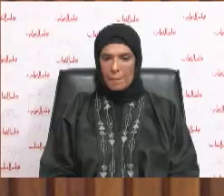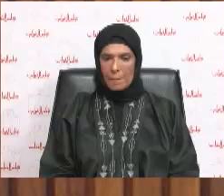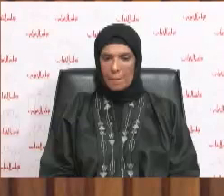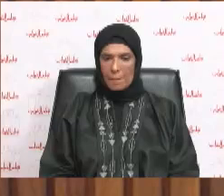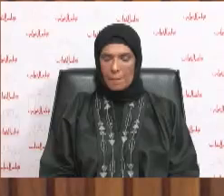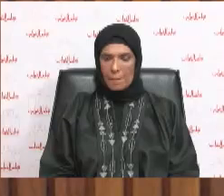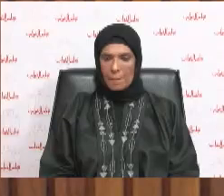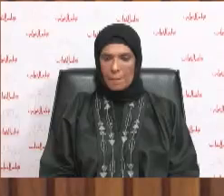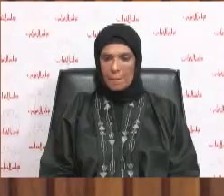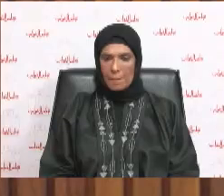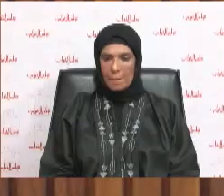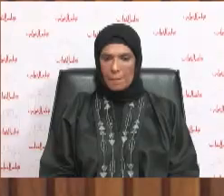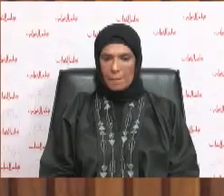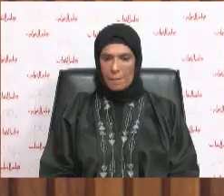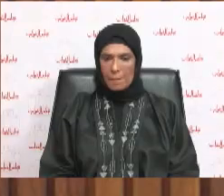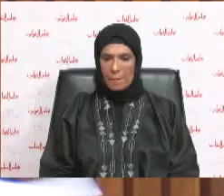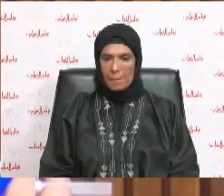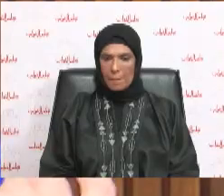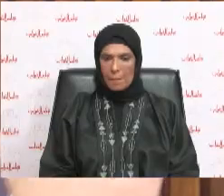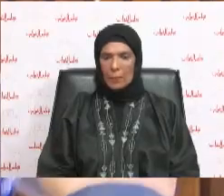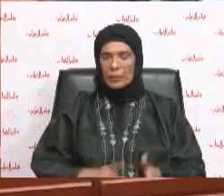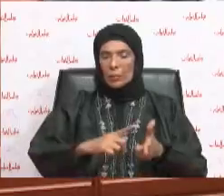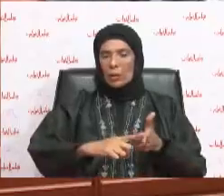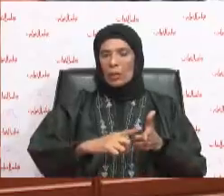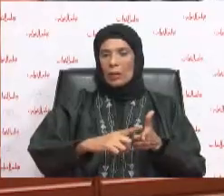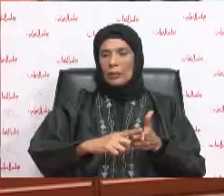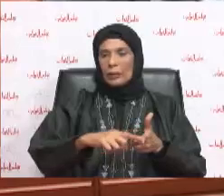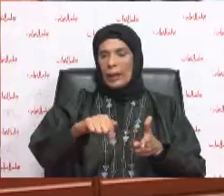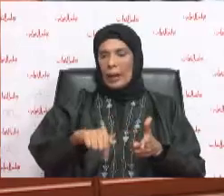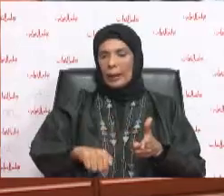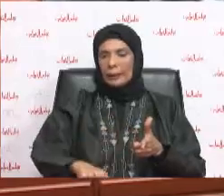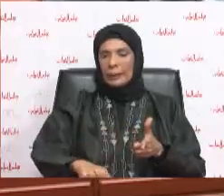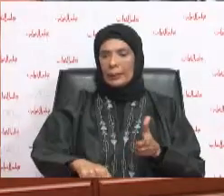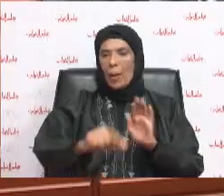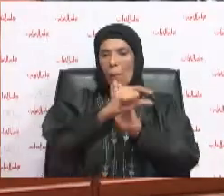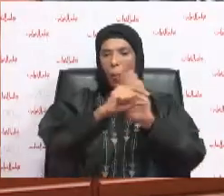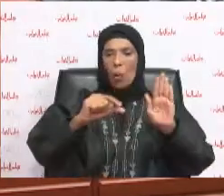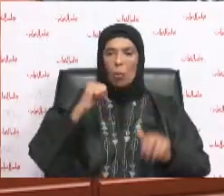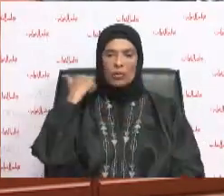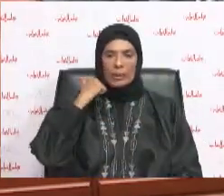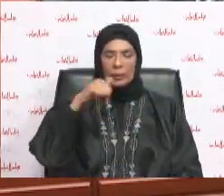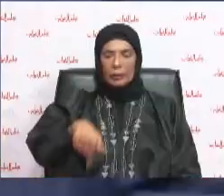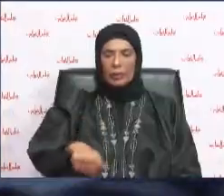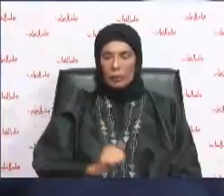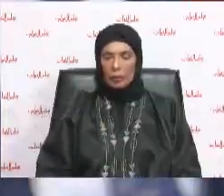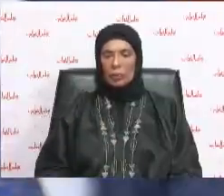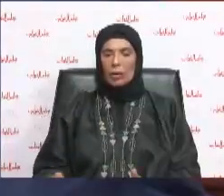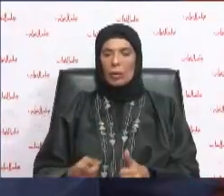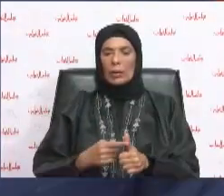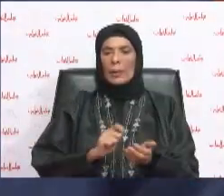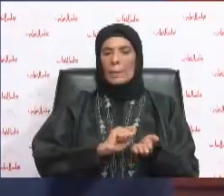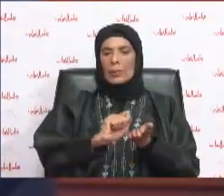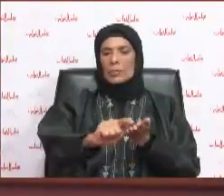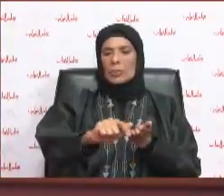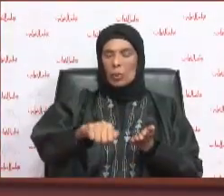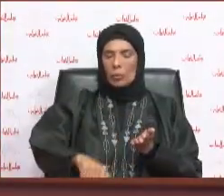عندنا حاليا نائب الأمين العام، عندنا بند الاستدراك، تفضل. شكرا معالي الرئيس. بند الاستدراك: واحد، عرض الرسالة الواردة